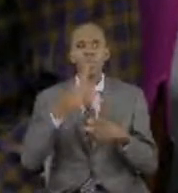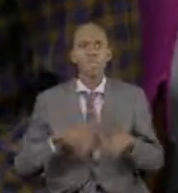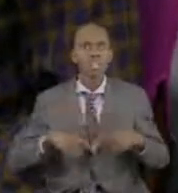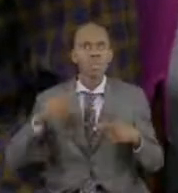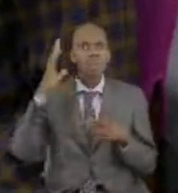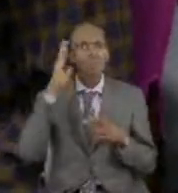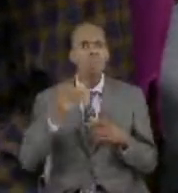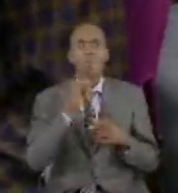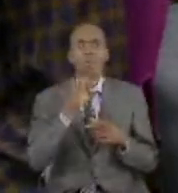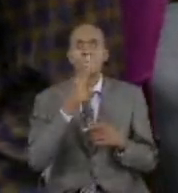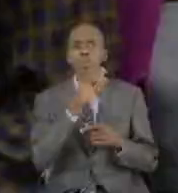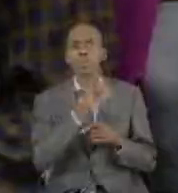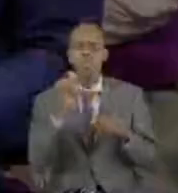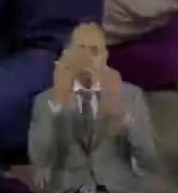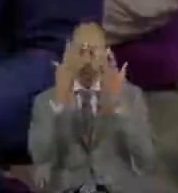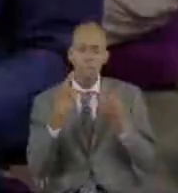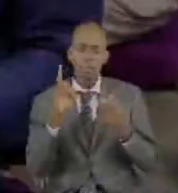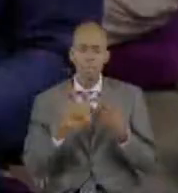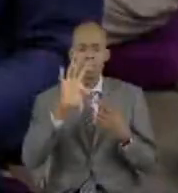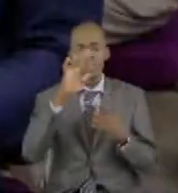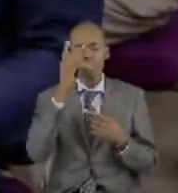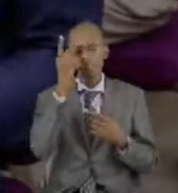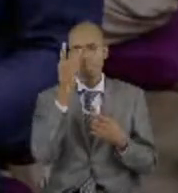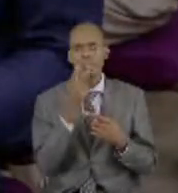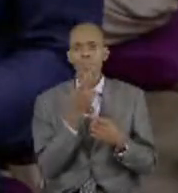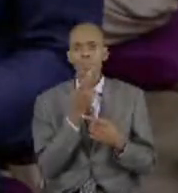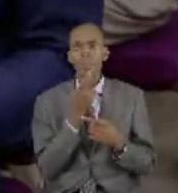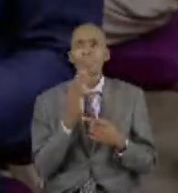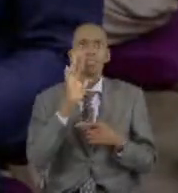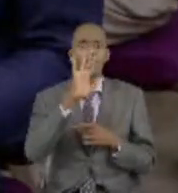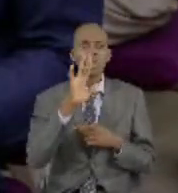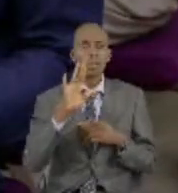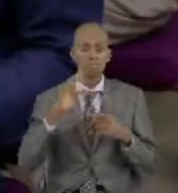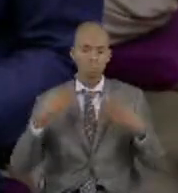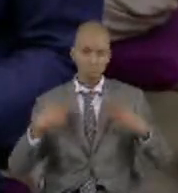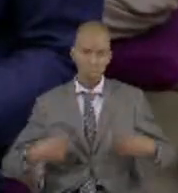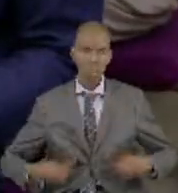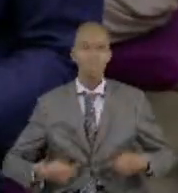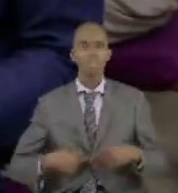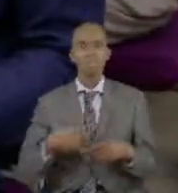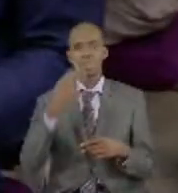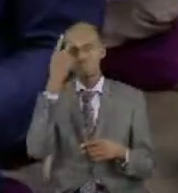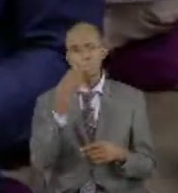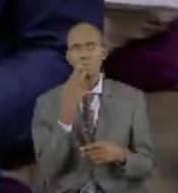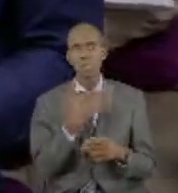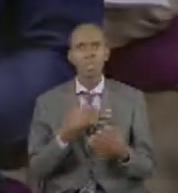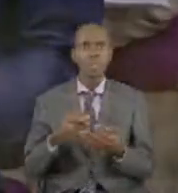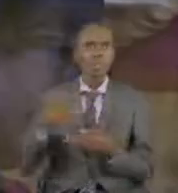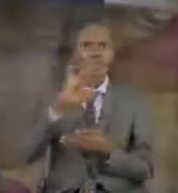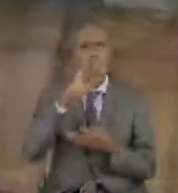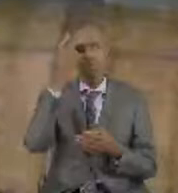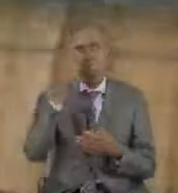vie ne sera pas une vie d'angoisse pour vos parents. Vos parents biologiques, vos parents